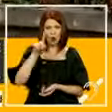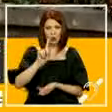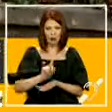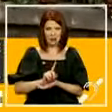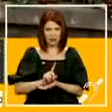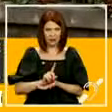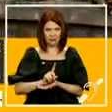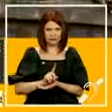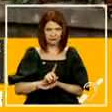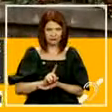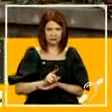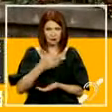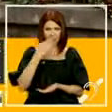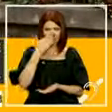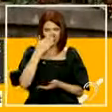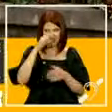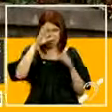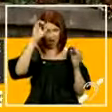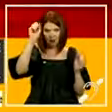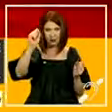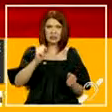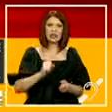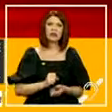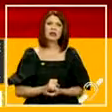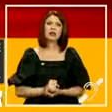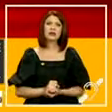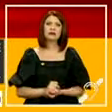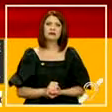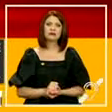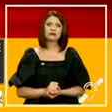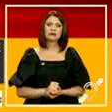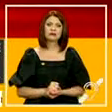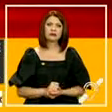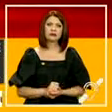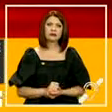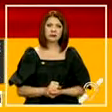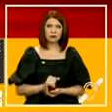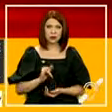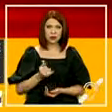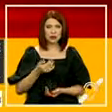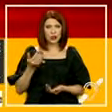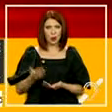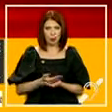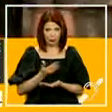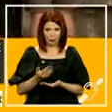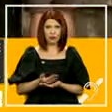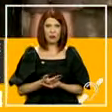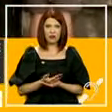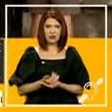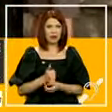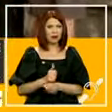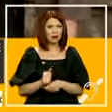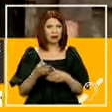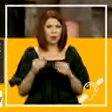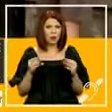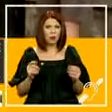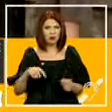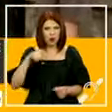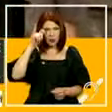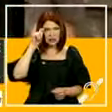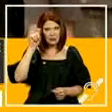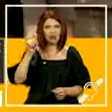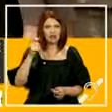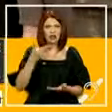candelă în fața ambasadei și ne-au povestit cât de mult au